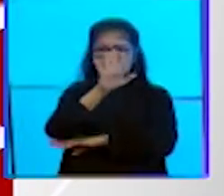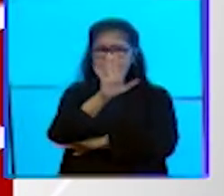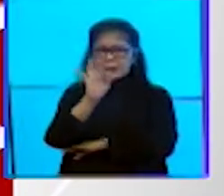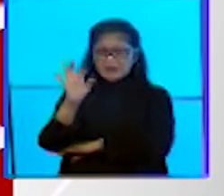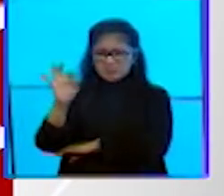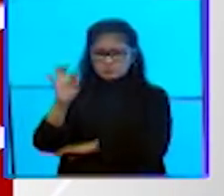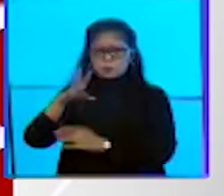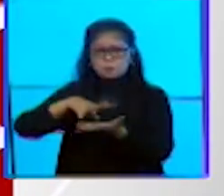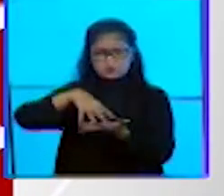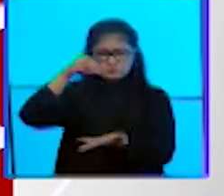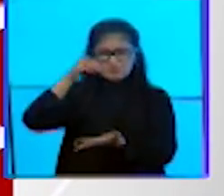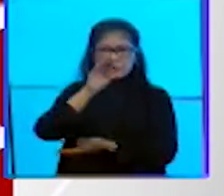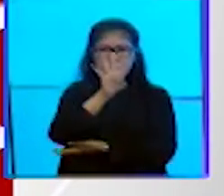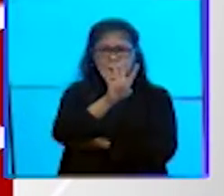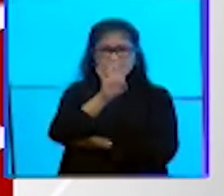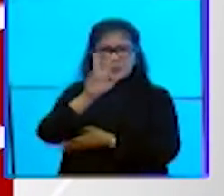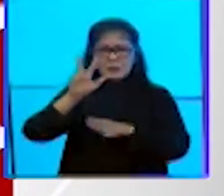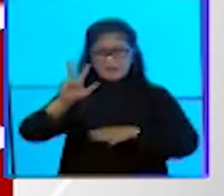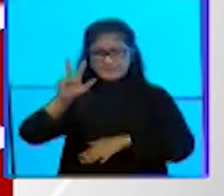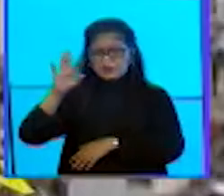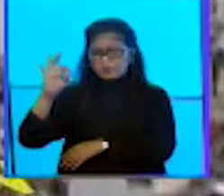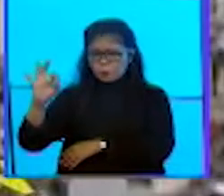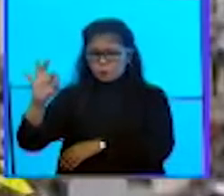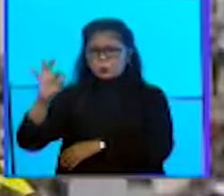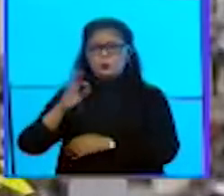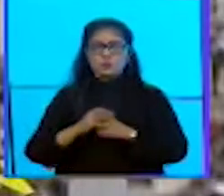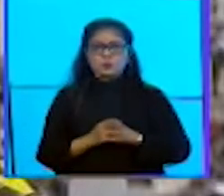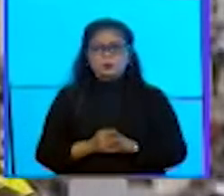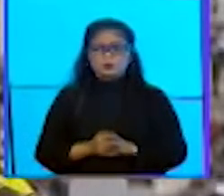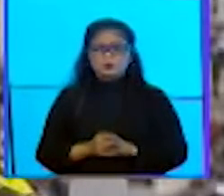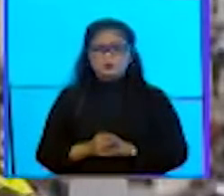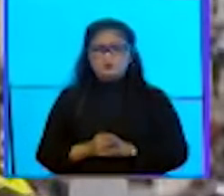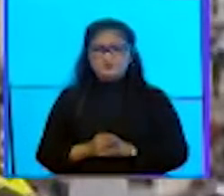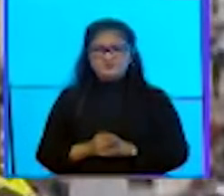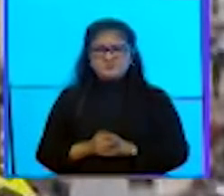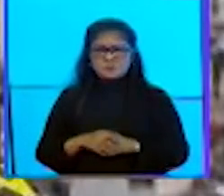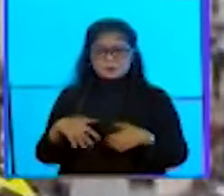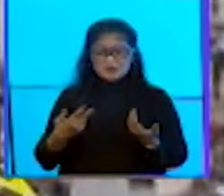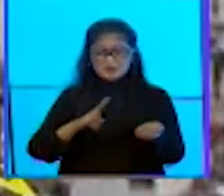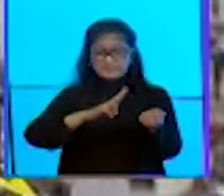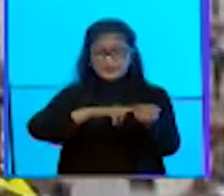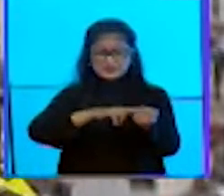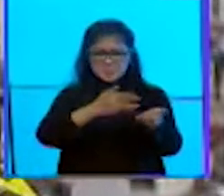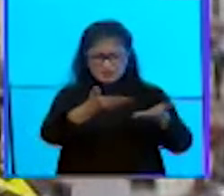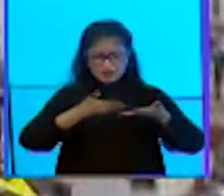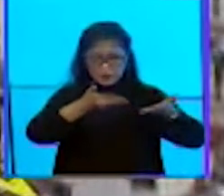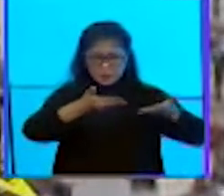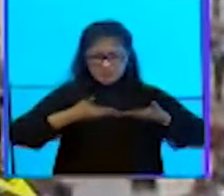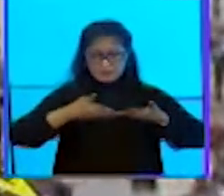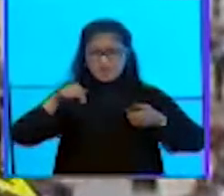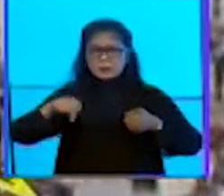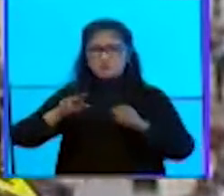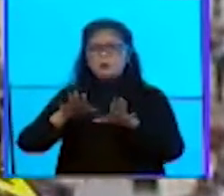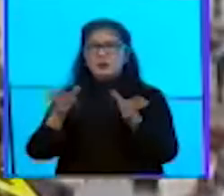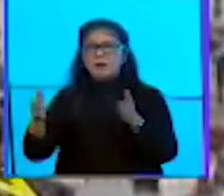Pusat 490 kasus. Untuk menampung lonjakan pasien, Wisma Atlet telah menambah ketersediaan 1.400